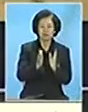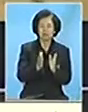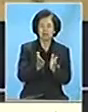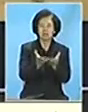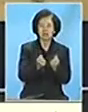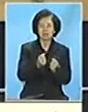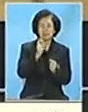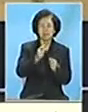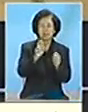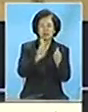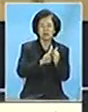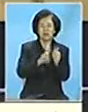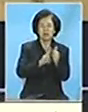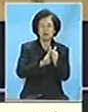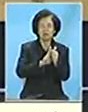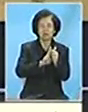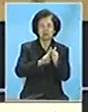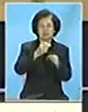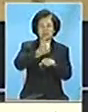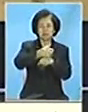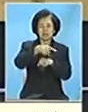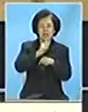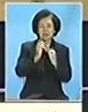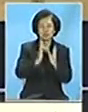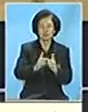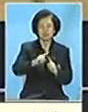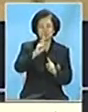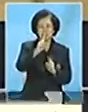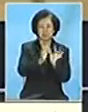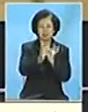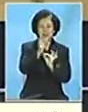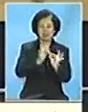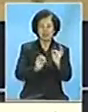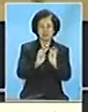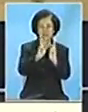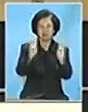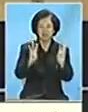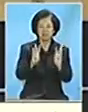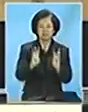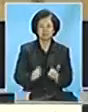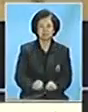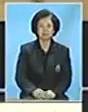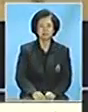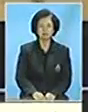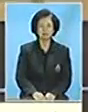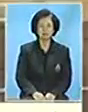ประธานวุฒิสภาคนที่หนึ่งแทนตำแหน่งที่ว่างนะคะ